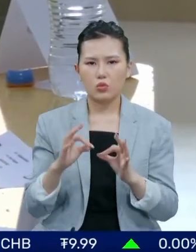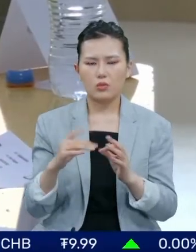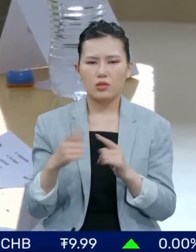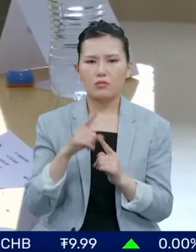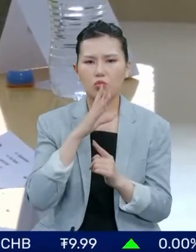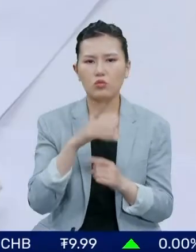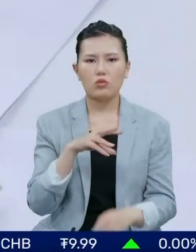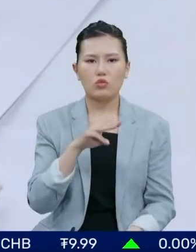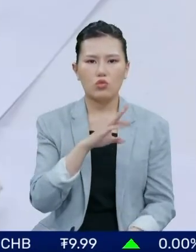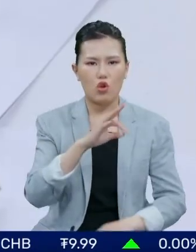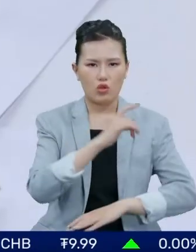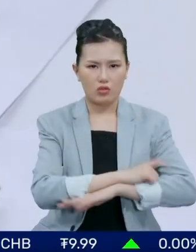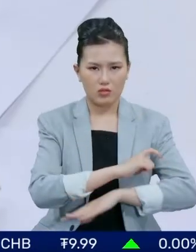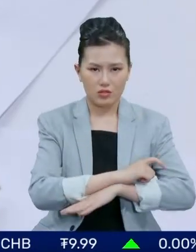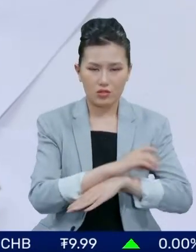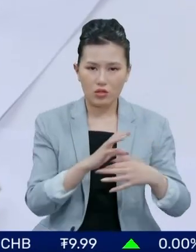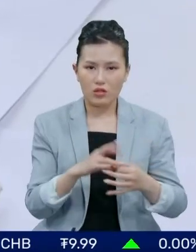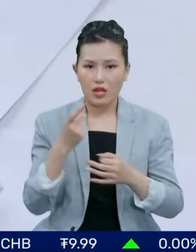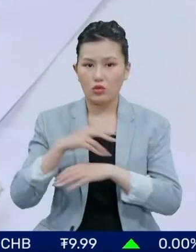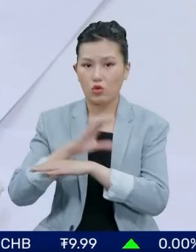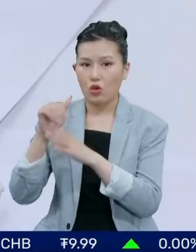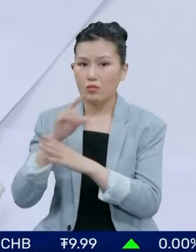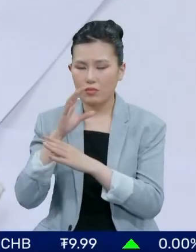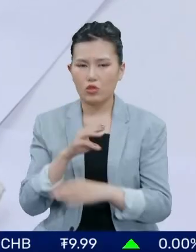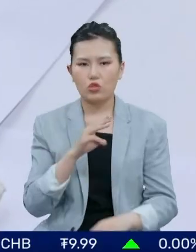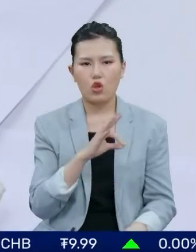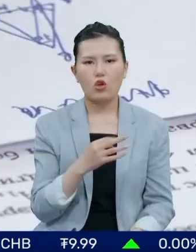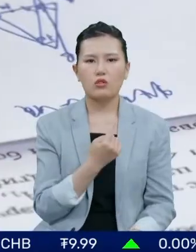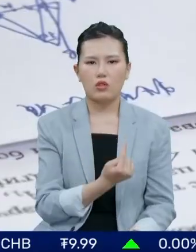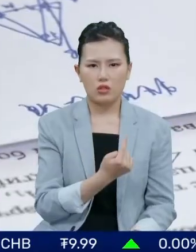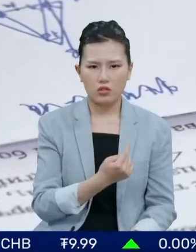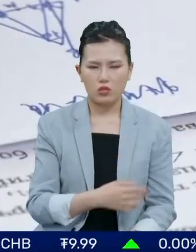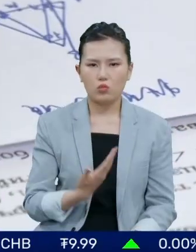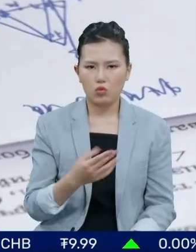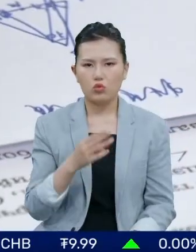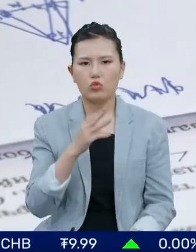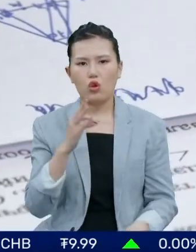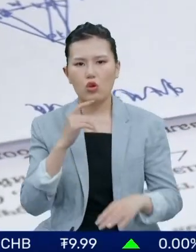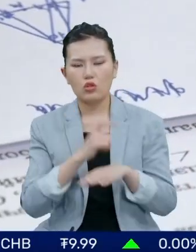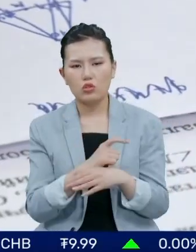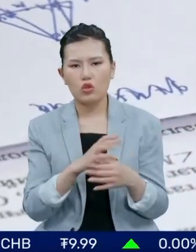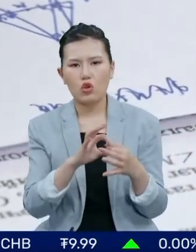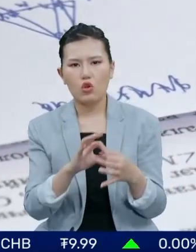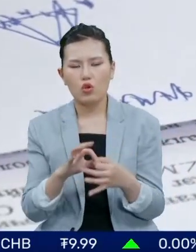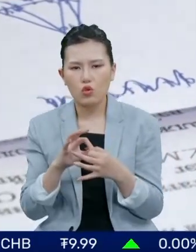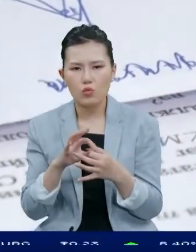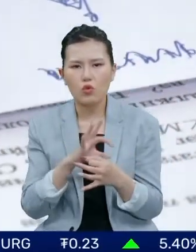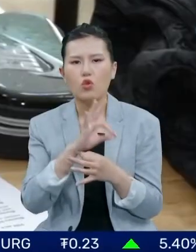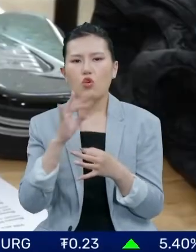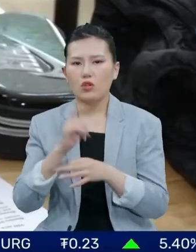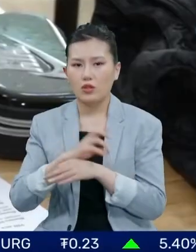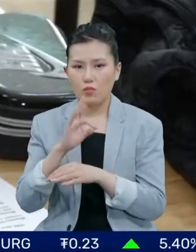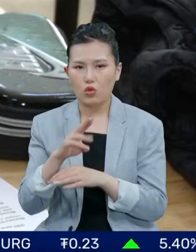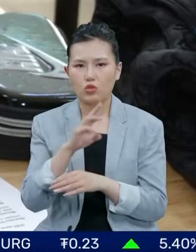мэрэгчлэр ихтэй сургуульд эсэх гэж байгаа бол математик 1 гэж өгөх, эсвэл математикийн хичээл дагалтсан өөр мэрэгчлээс суралцах бол математик 2 гэсэн агуулгын